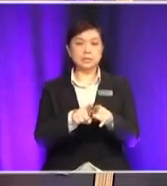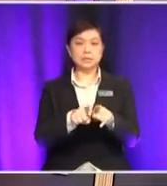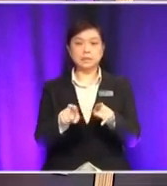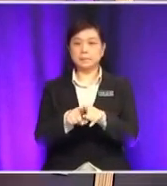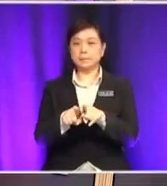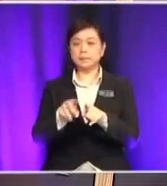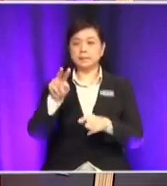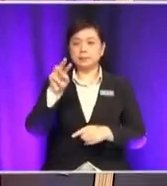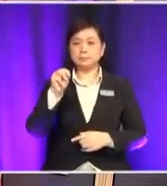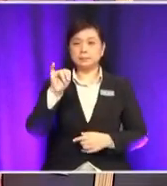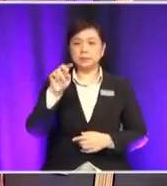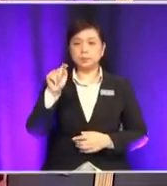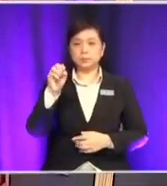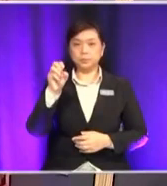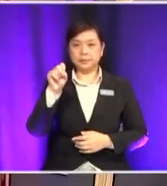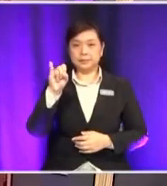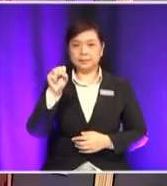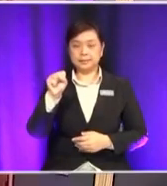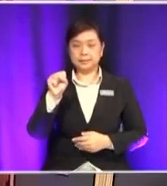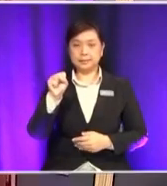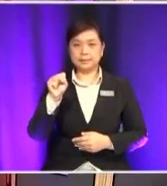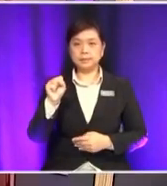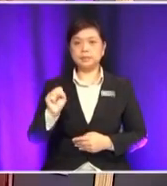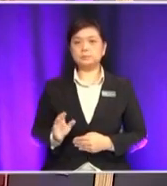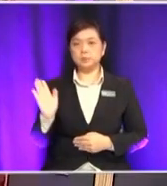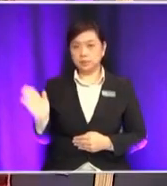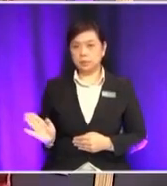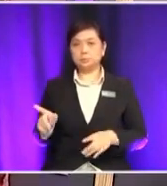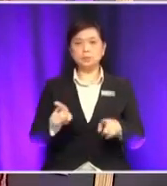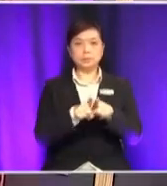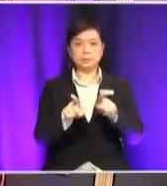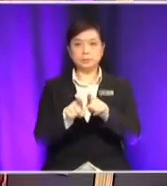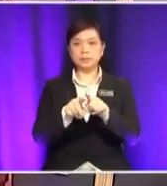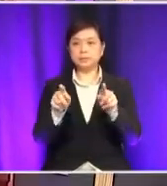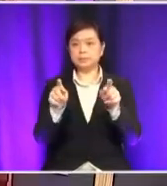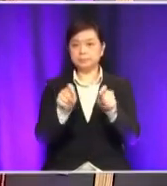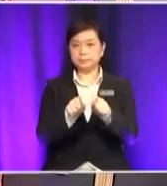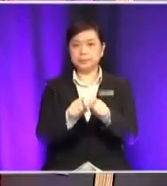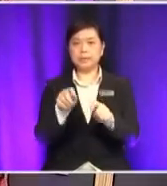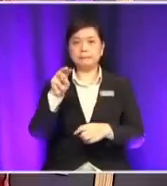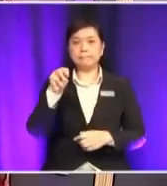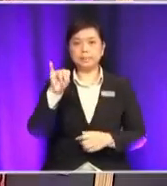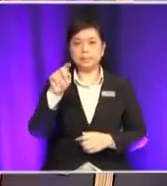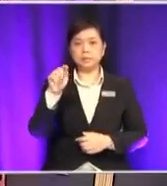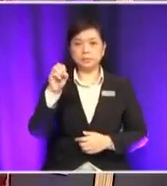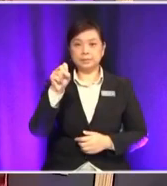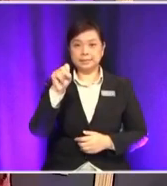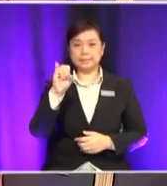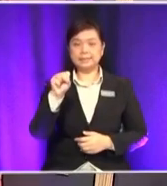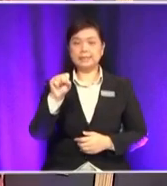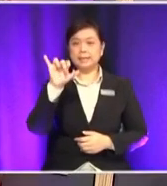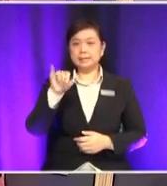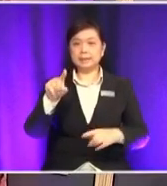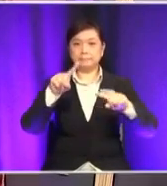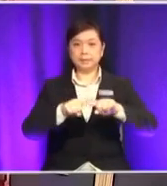ini pun sama seperti mitosis ini pun sama seperti maitosis ini pun sama seperti mitosis yang berbeda ialah Ini